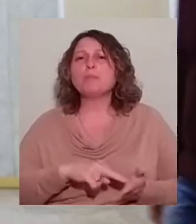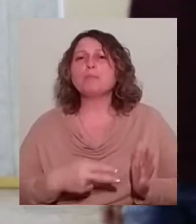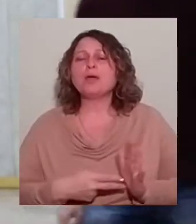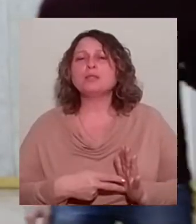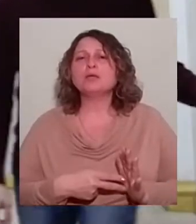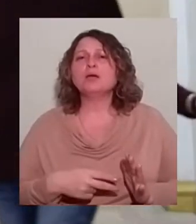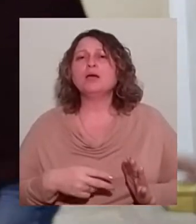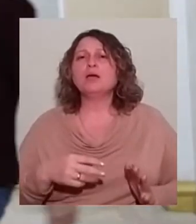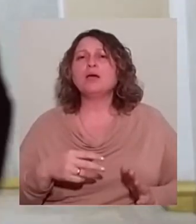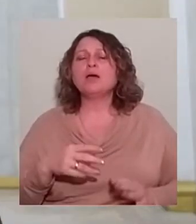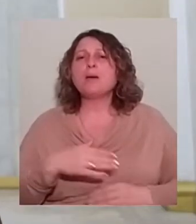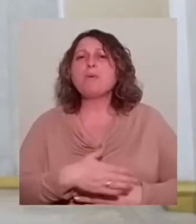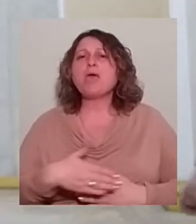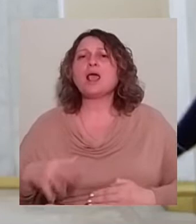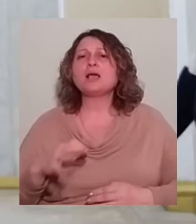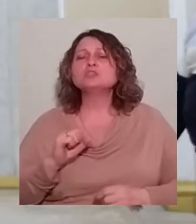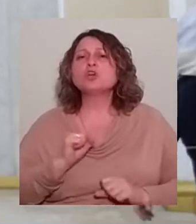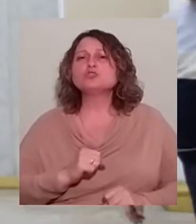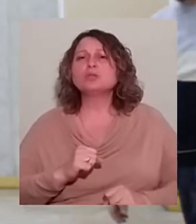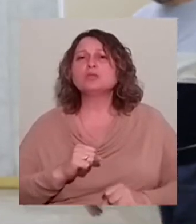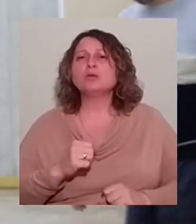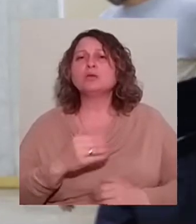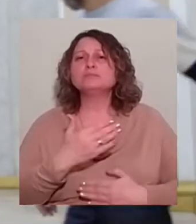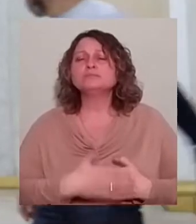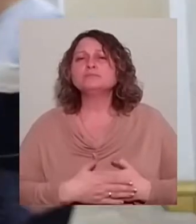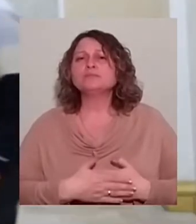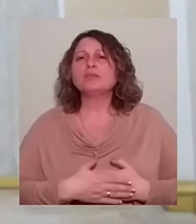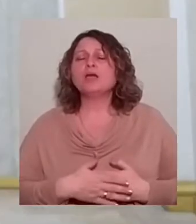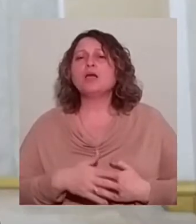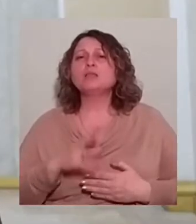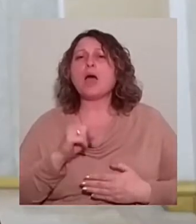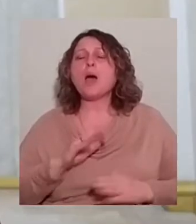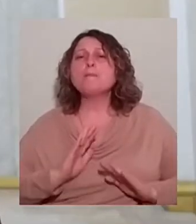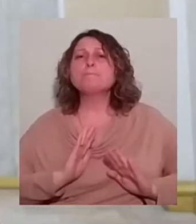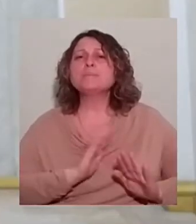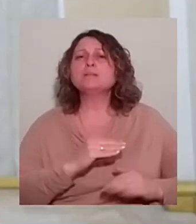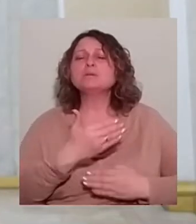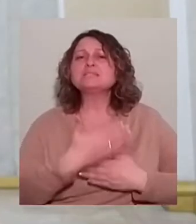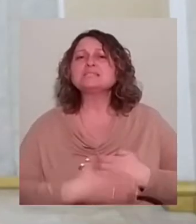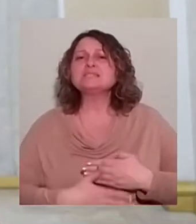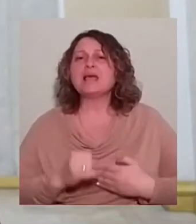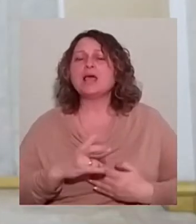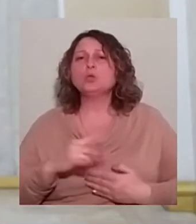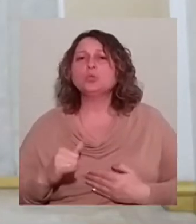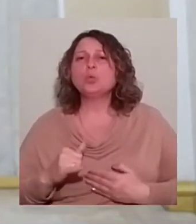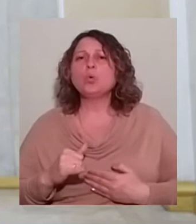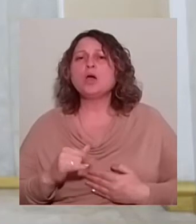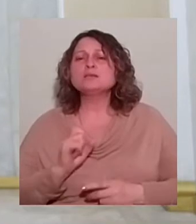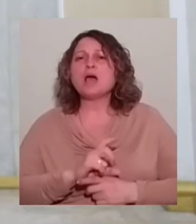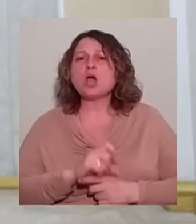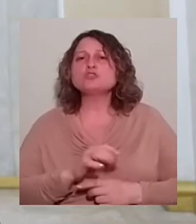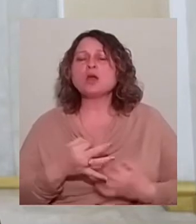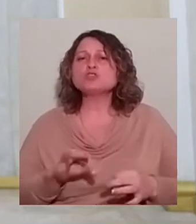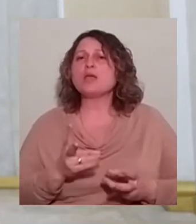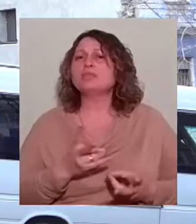сегодняшний момент был согласован проект на подпорную стену, но заказчик разрешения на